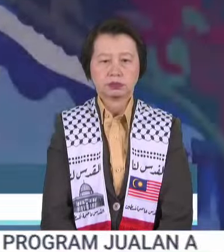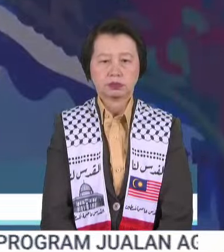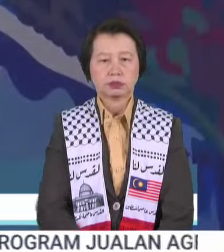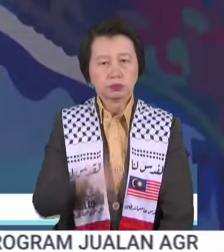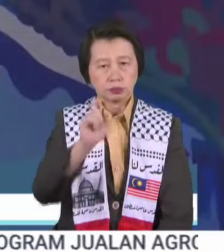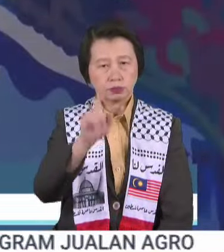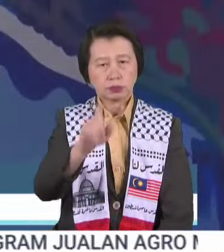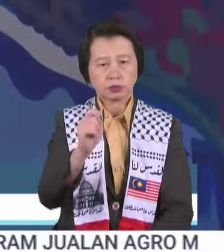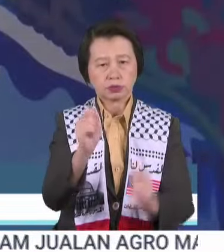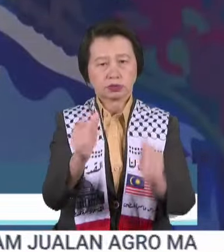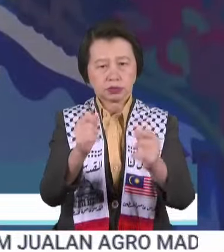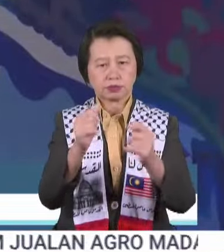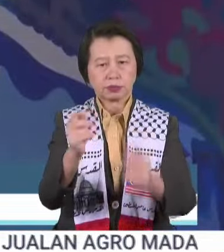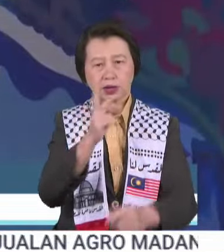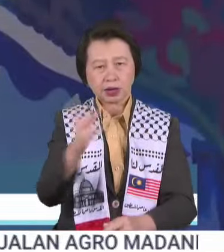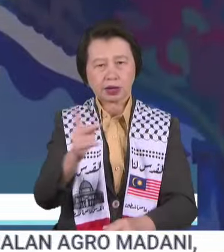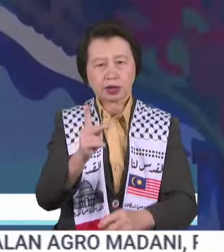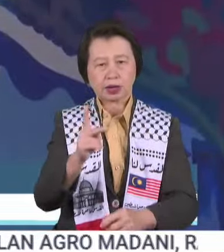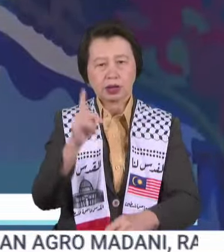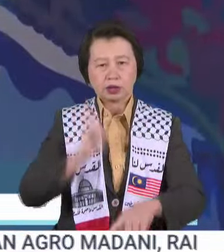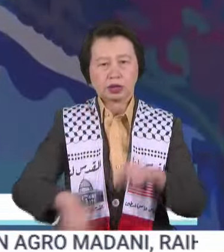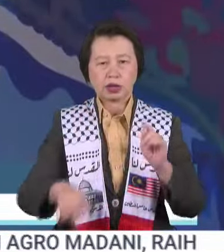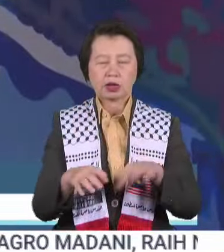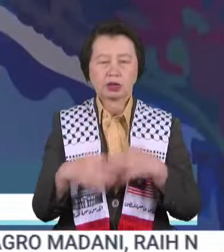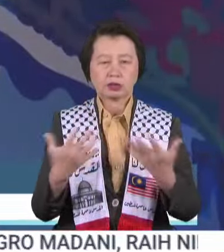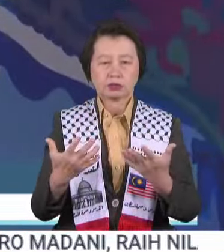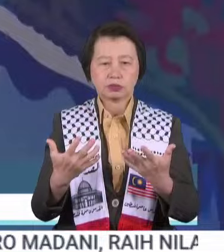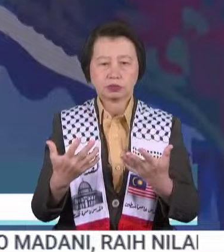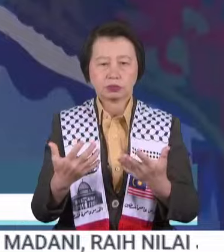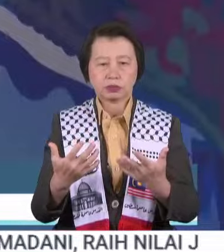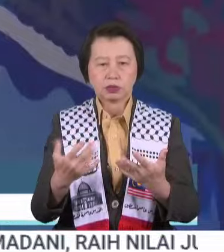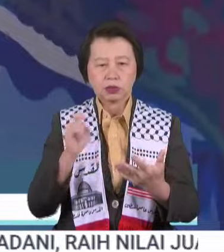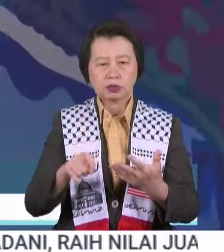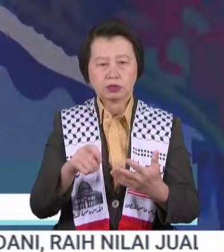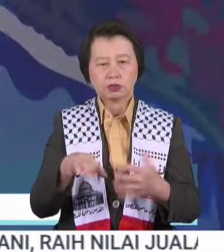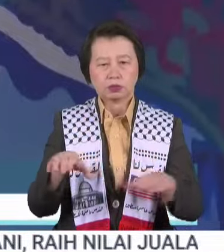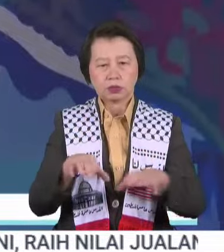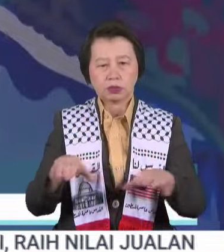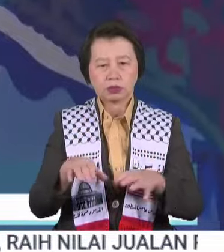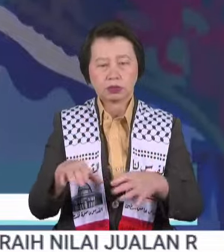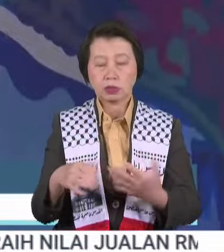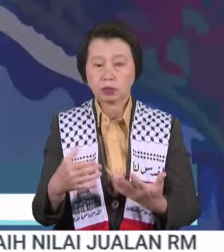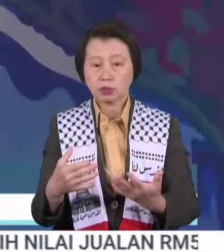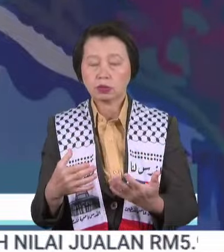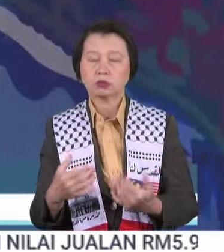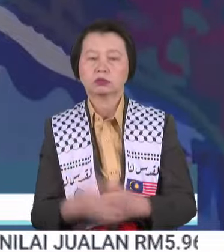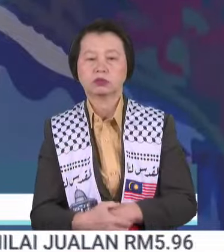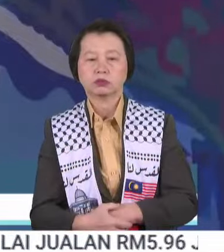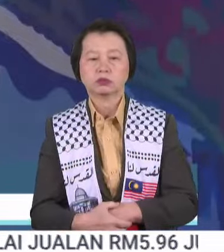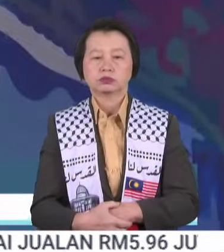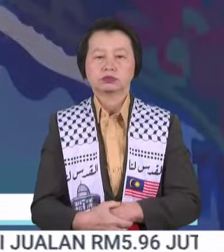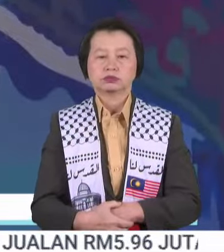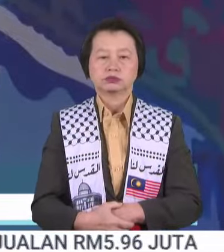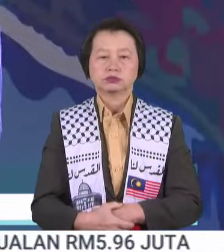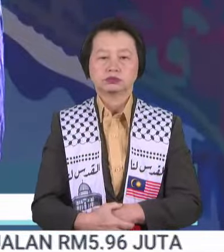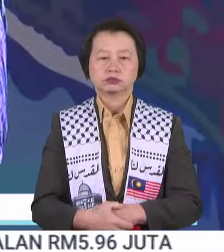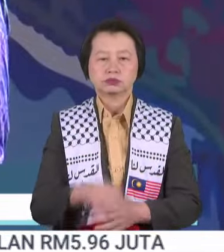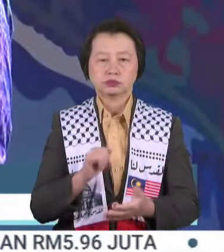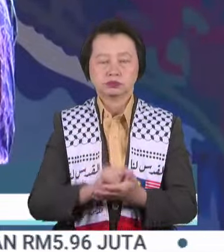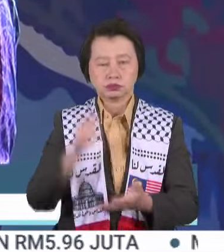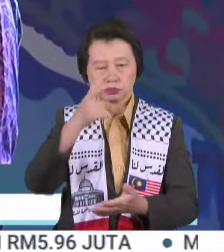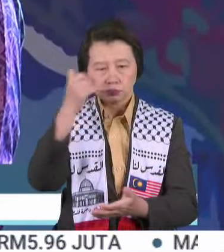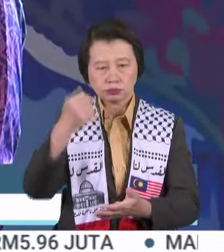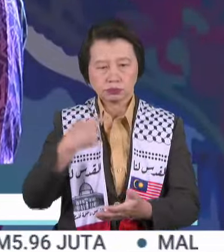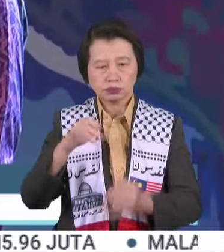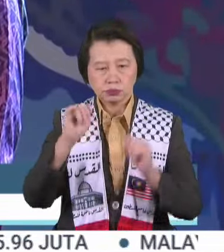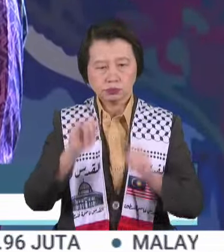Cepatkan. Tak boleh nak siap bagi airport dalam biasa 3-4 tahun. Tak boleh. Jadi sebab itu saya